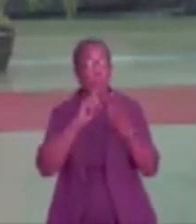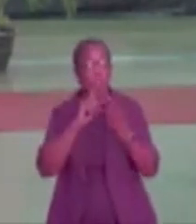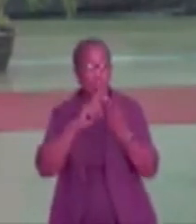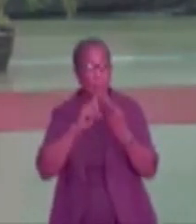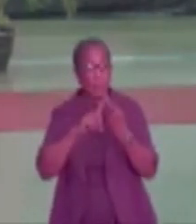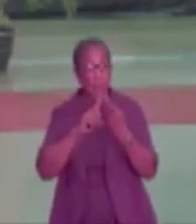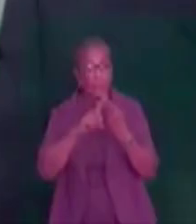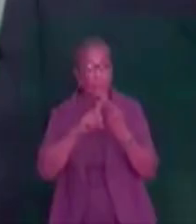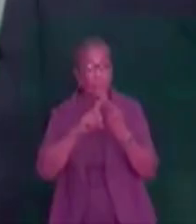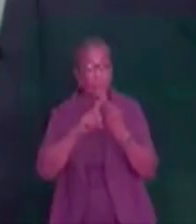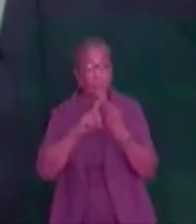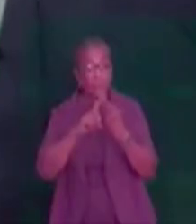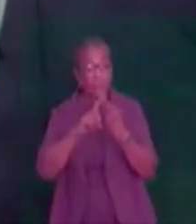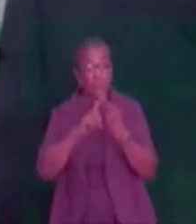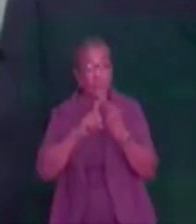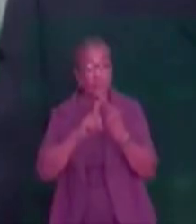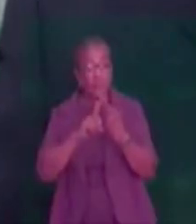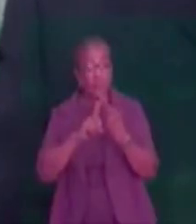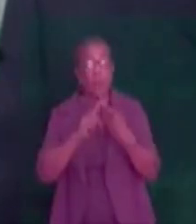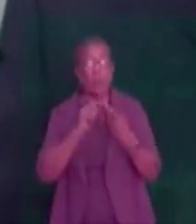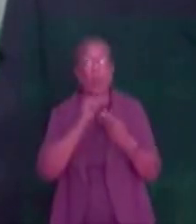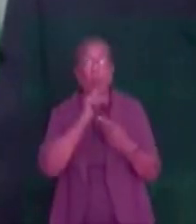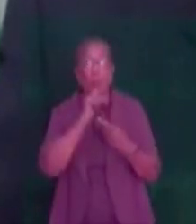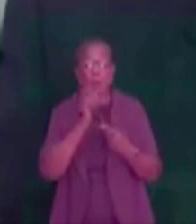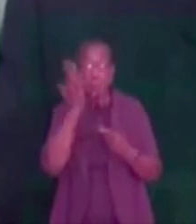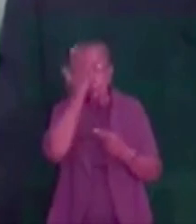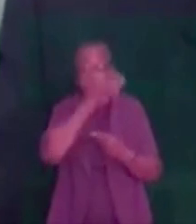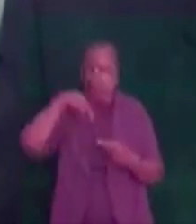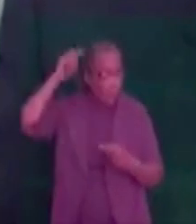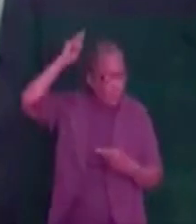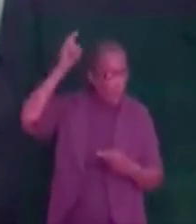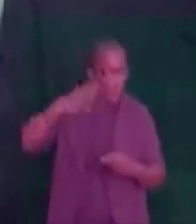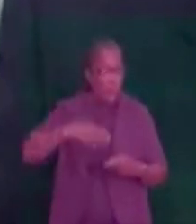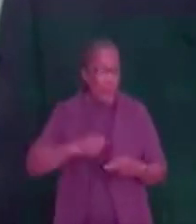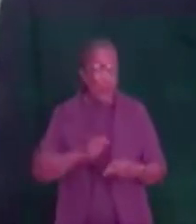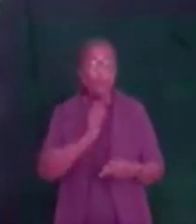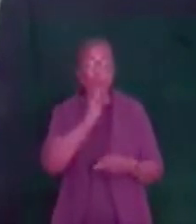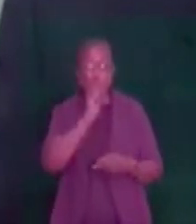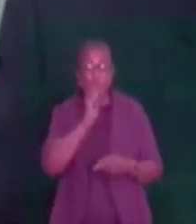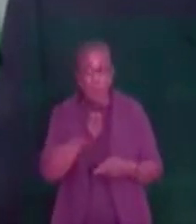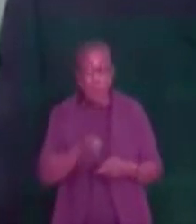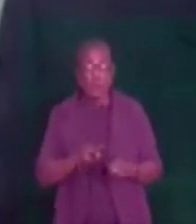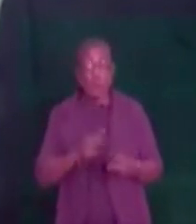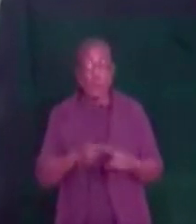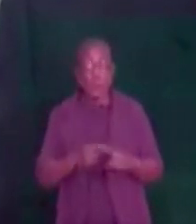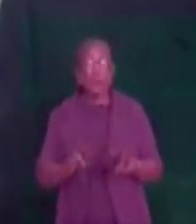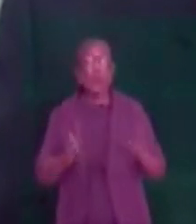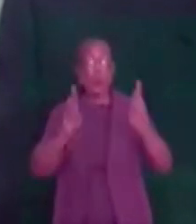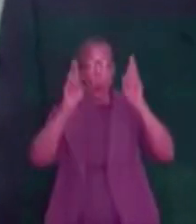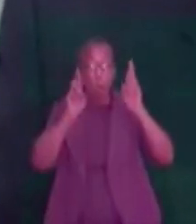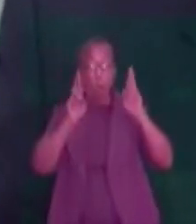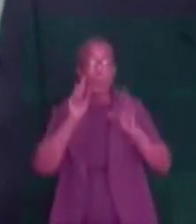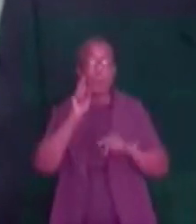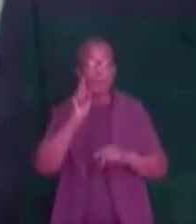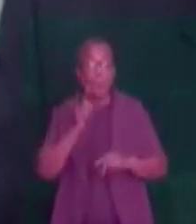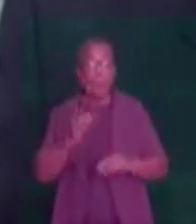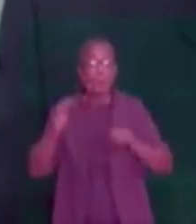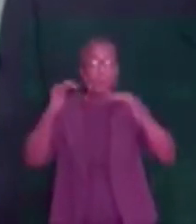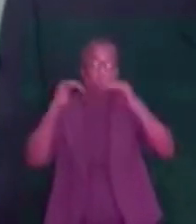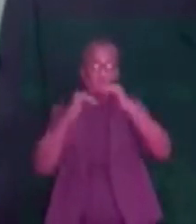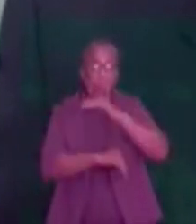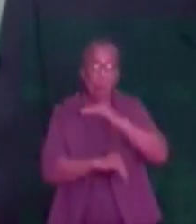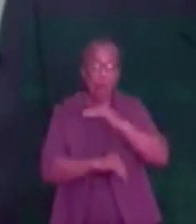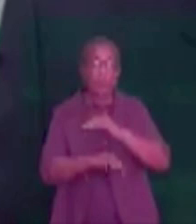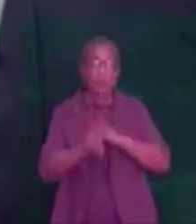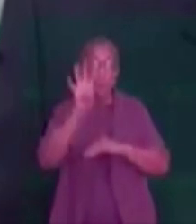hier op dit punt. Wat wij voorspeld hadden en gehoopt hadden, namelijk dat de inflatie dit jaar onder